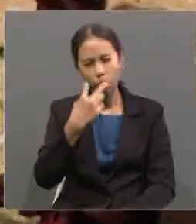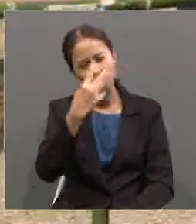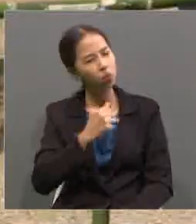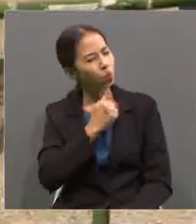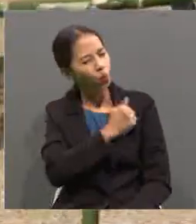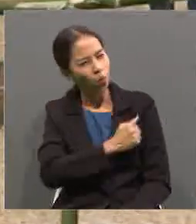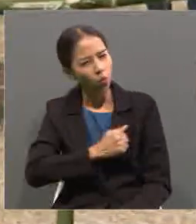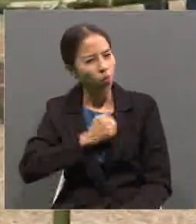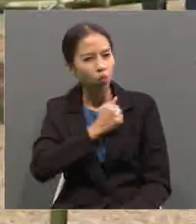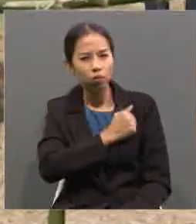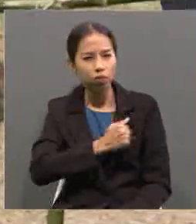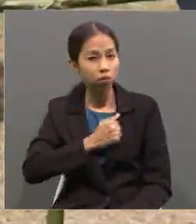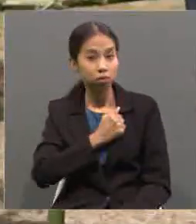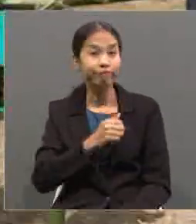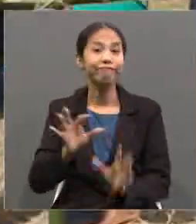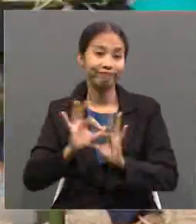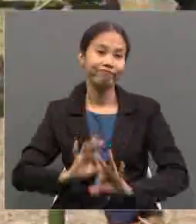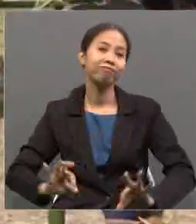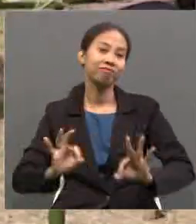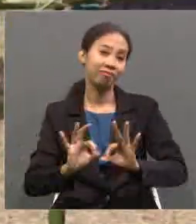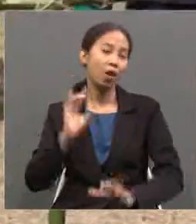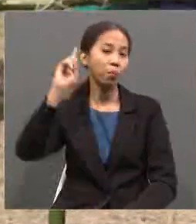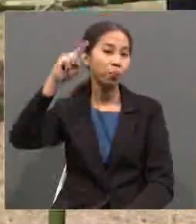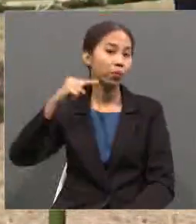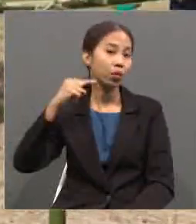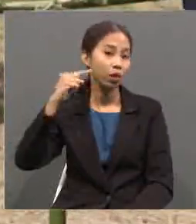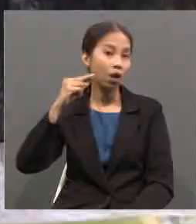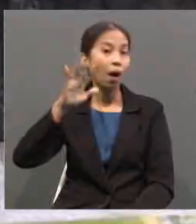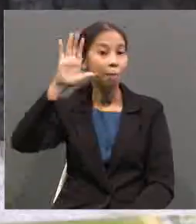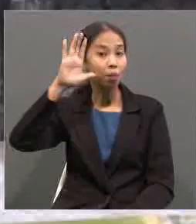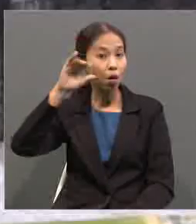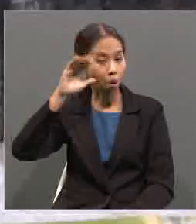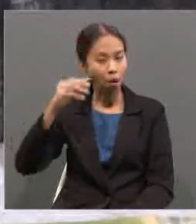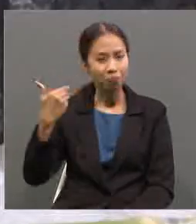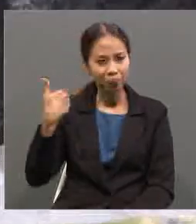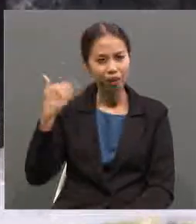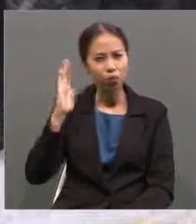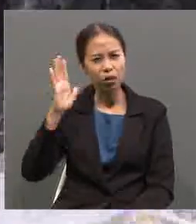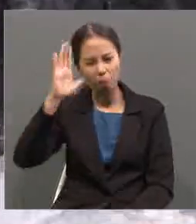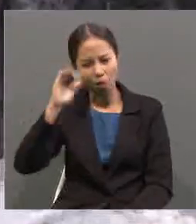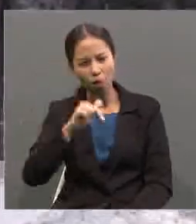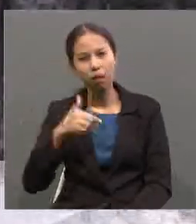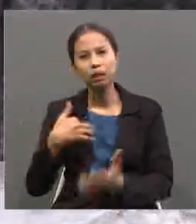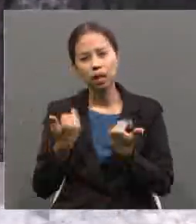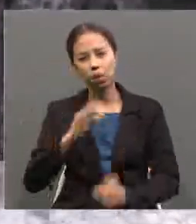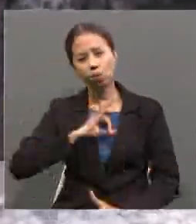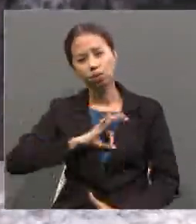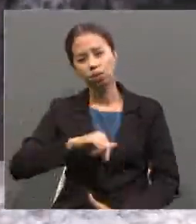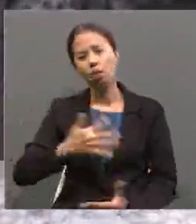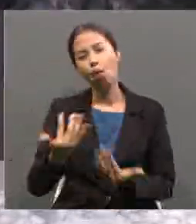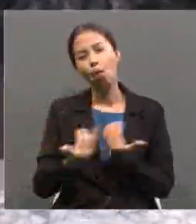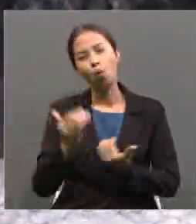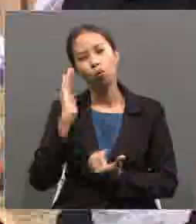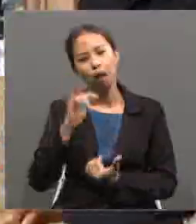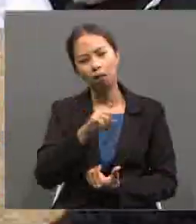ระงมโดยเฉพาะค่ะในส่วนของนายลำเพยพ่อของนายพงเทพที่ต้องสูญเสียลูกชายถึง 2คนค่ะนาย